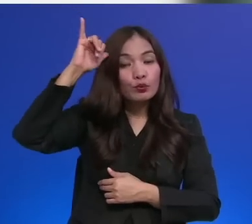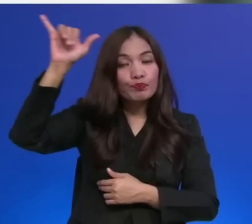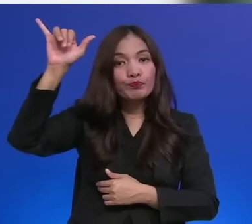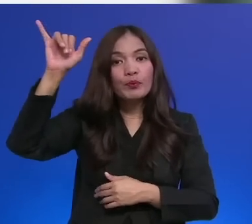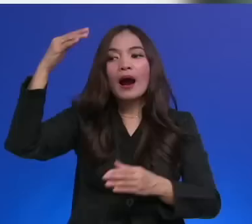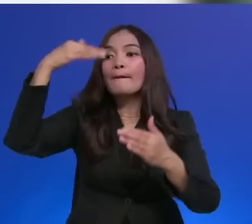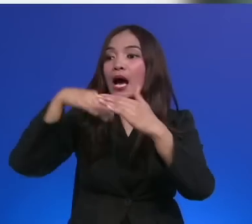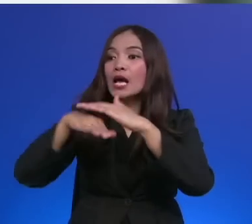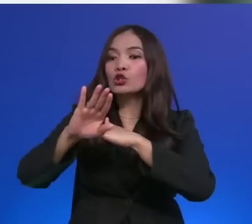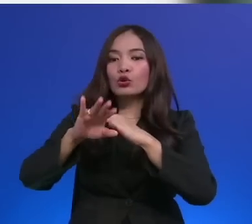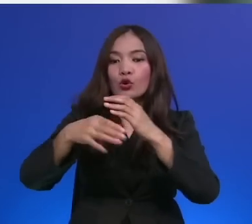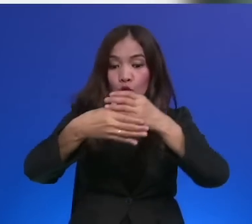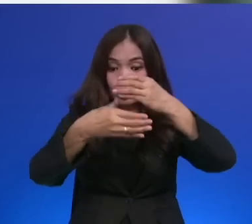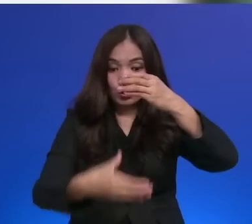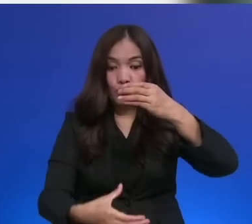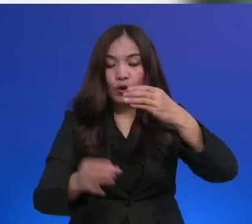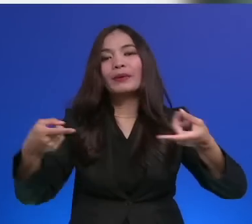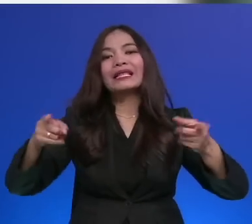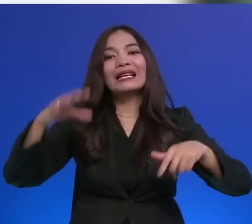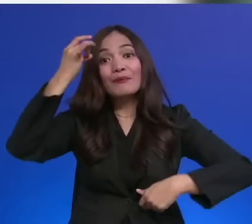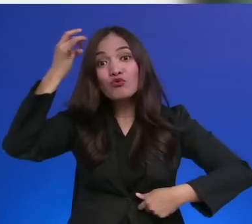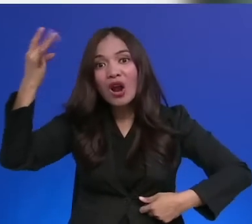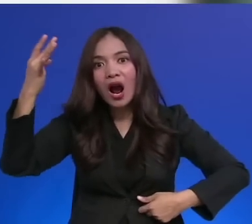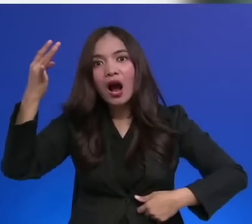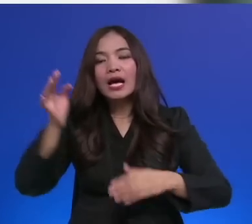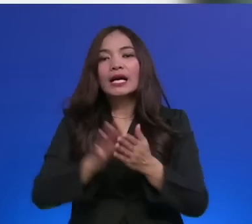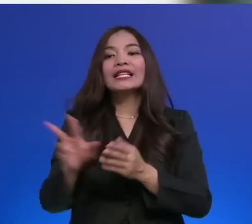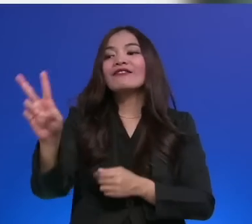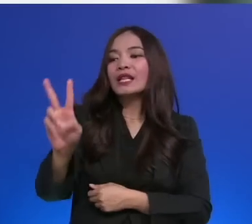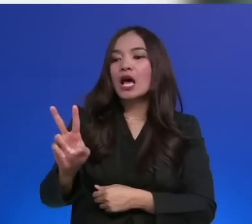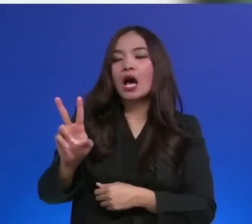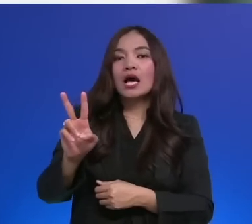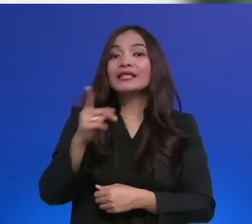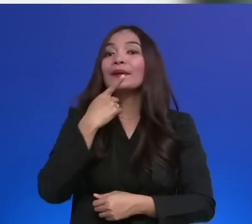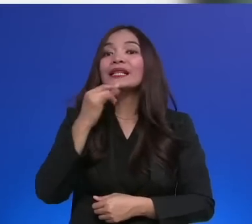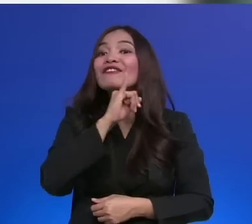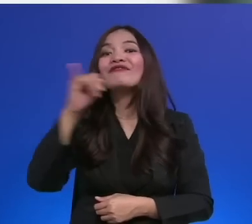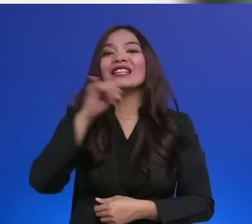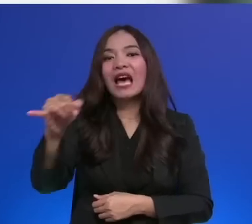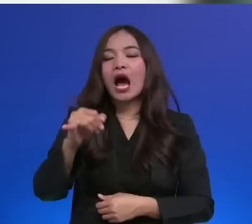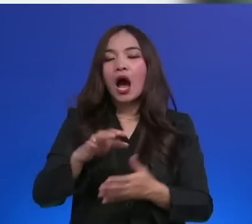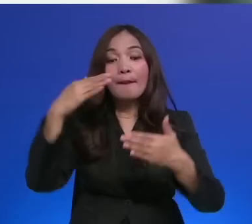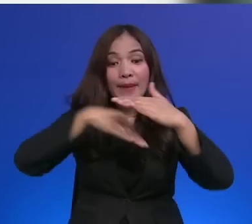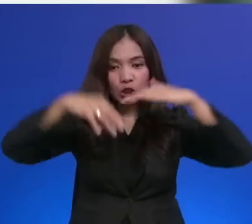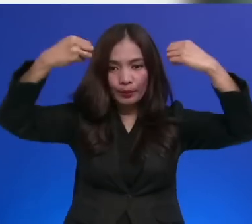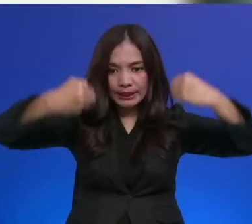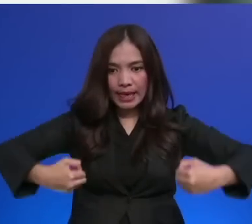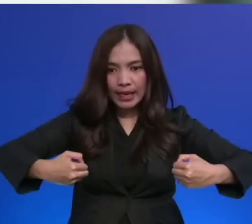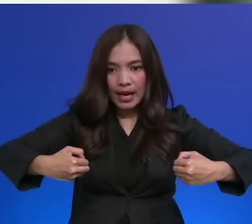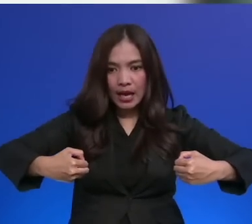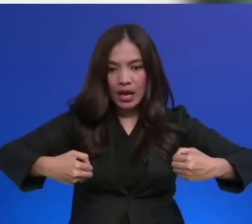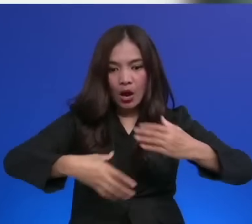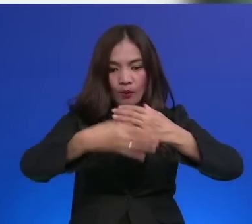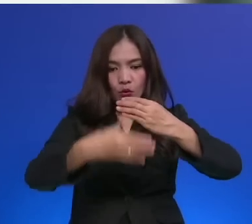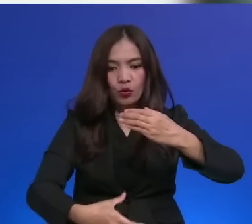masuk ke dalam sumur, menjadi budak, difitnah, masuk penjara, ya. Masuk ke dalam sumur masih belum